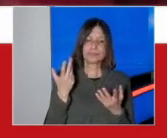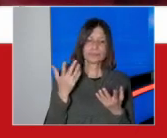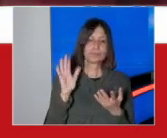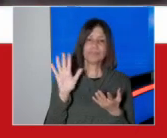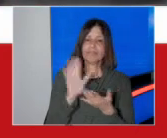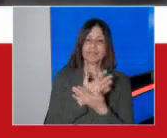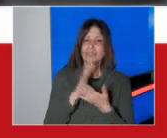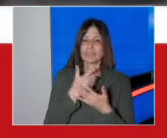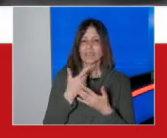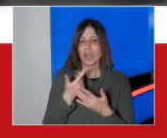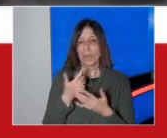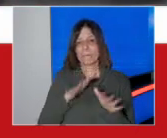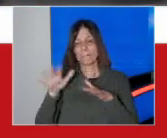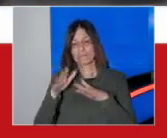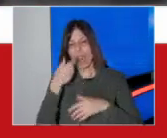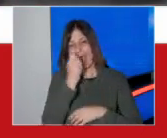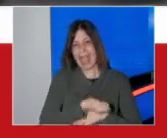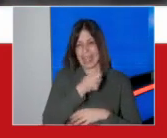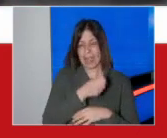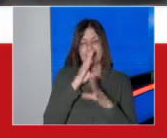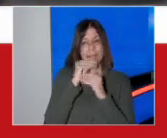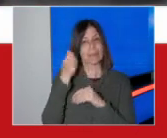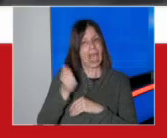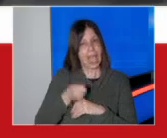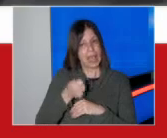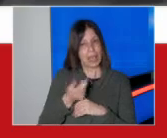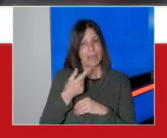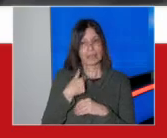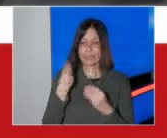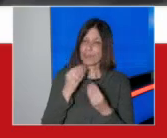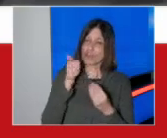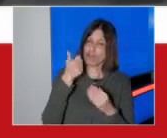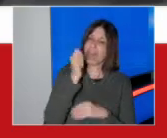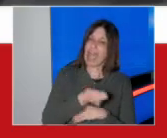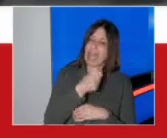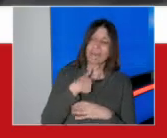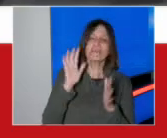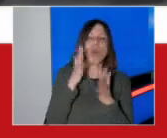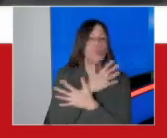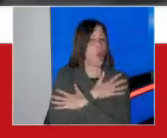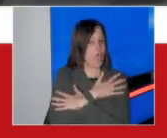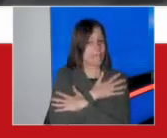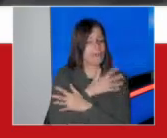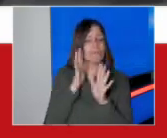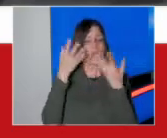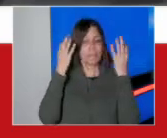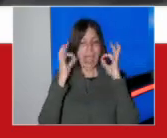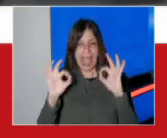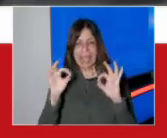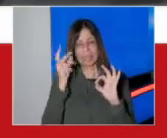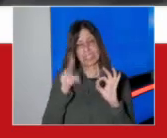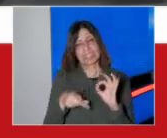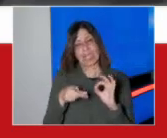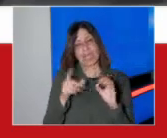הממשלה לבין החקלאים. כשאנחנו מדברים על החקלאים, יש חקלאים, אני קודם כל את החקלאים אני מאוד אוהב, ואני מאוד מעריך וצריך לגונן